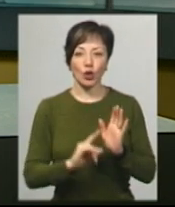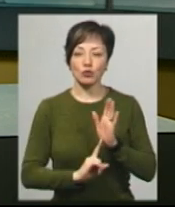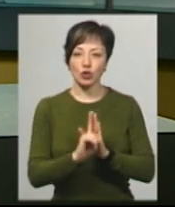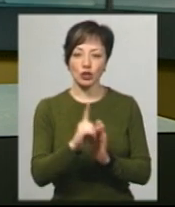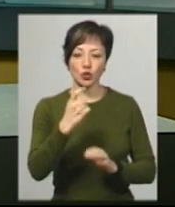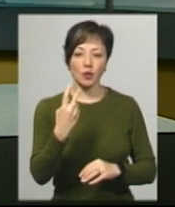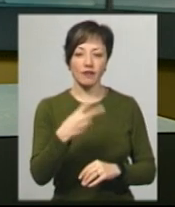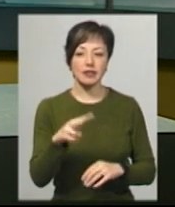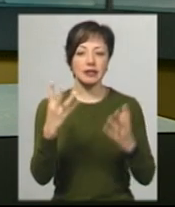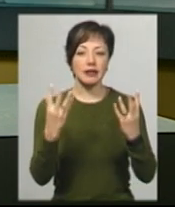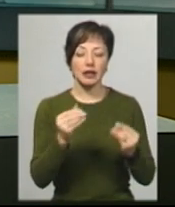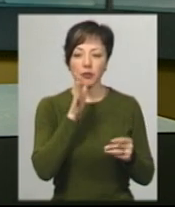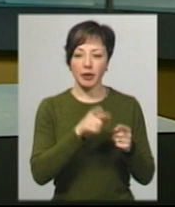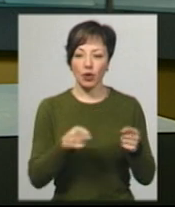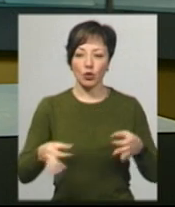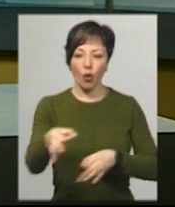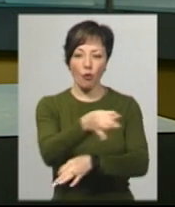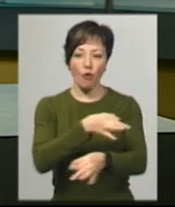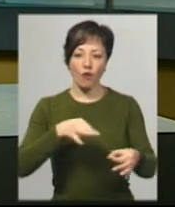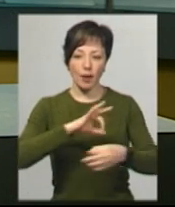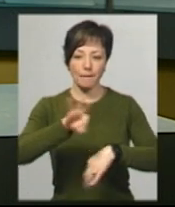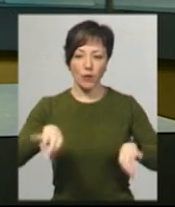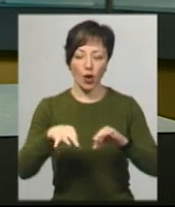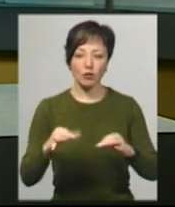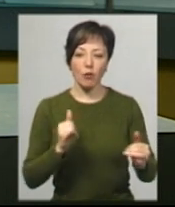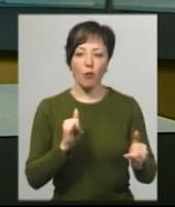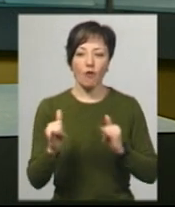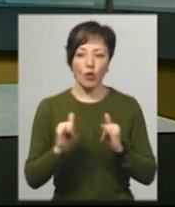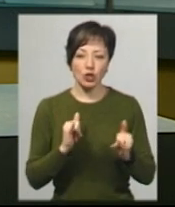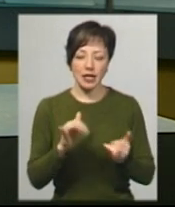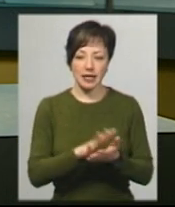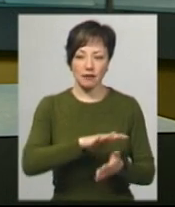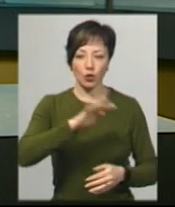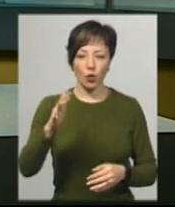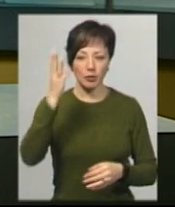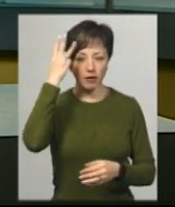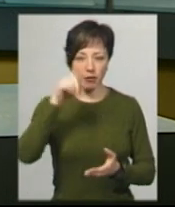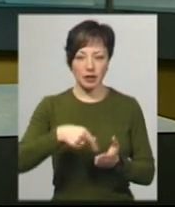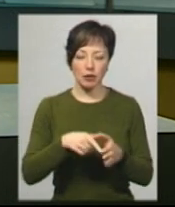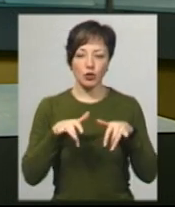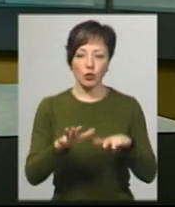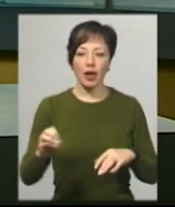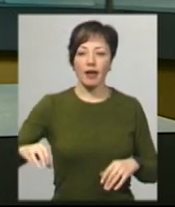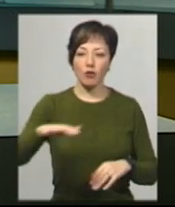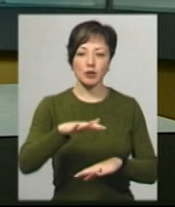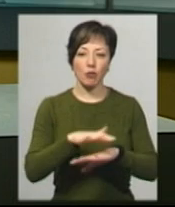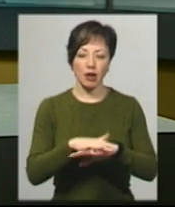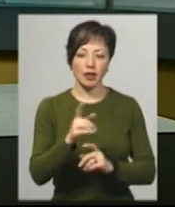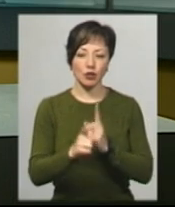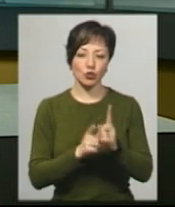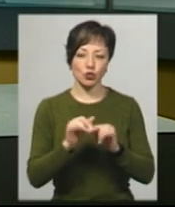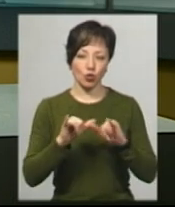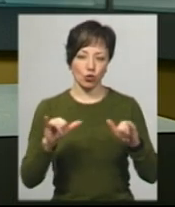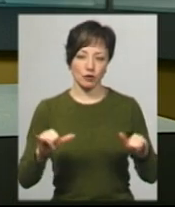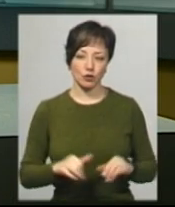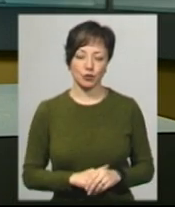розпочався 120-денний період обговорення проєкту поводження із відходами у Хмельницькому за процедурою Європейського банку реконструкції